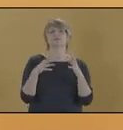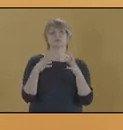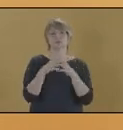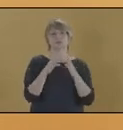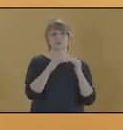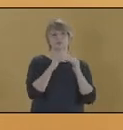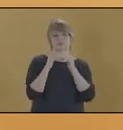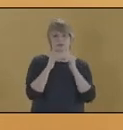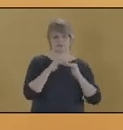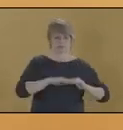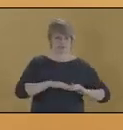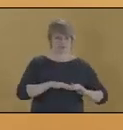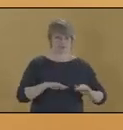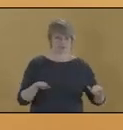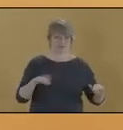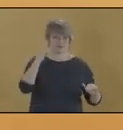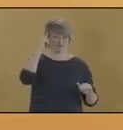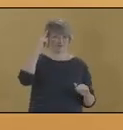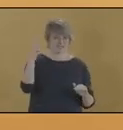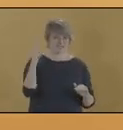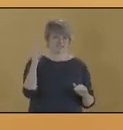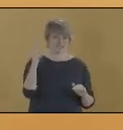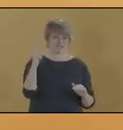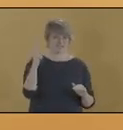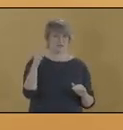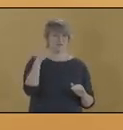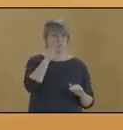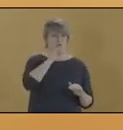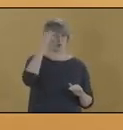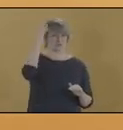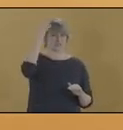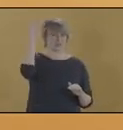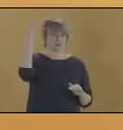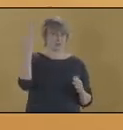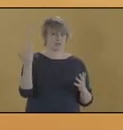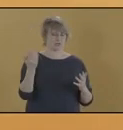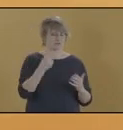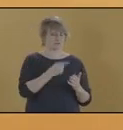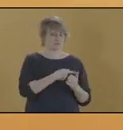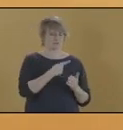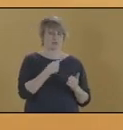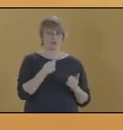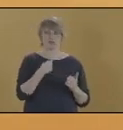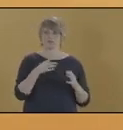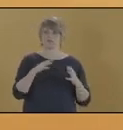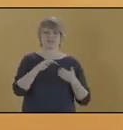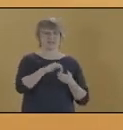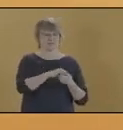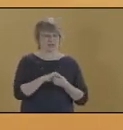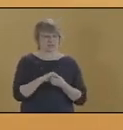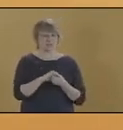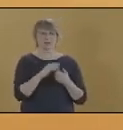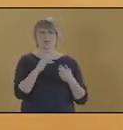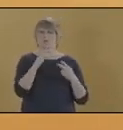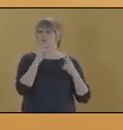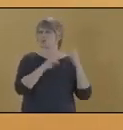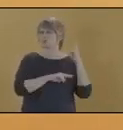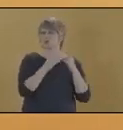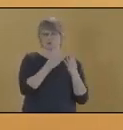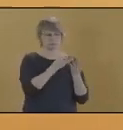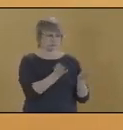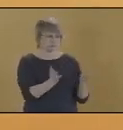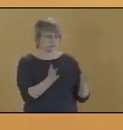um das Grundwissen von Verschwörungstheorien. Da gibt es verschiedene, so die Gemeinsamkeiten verschiedener Verschwörungstheorien.